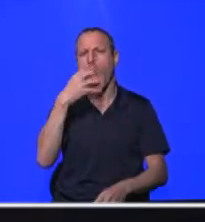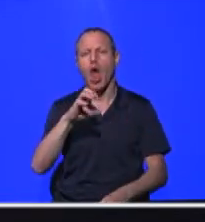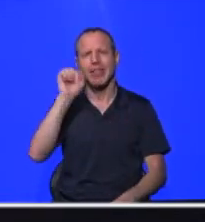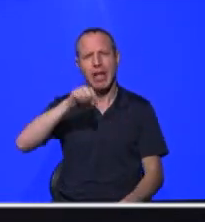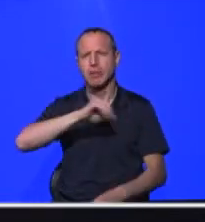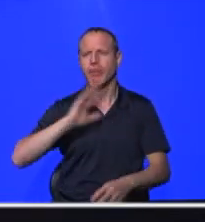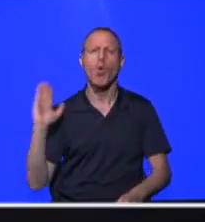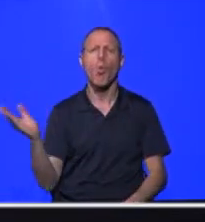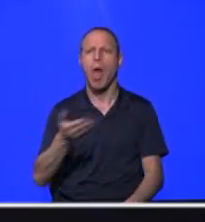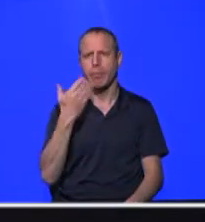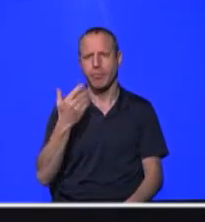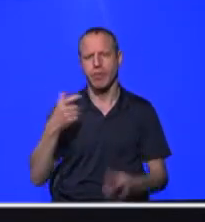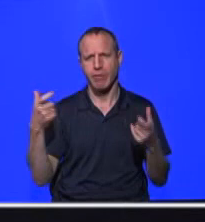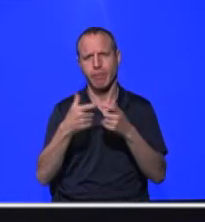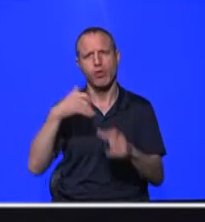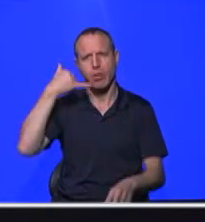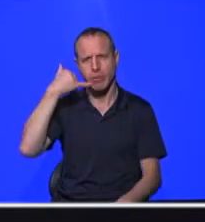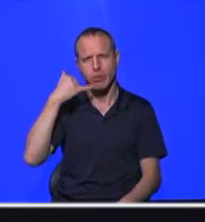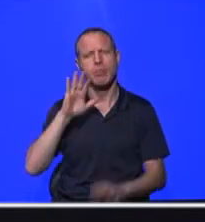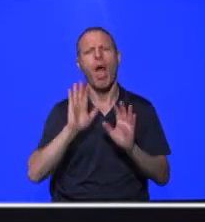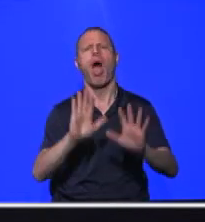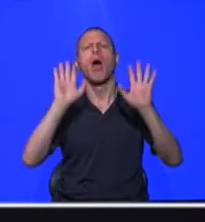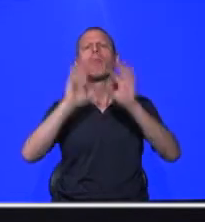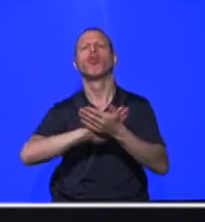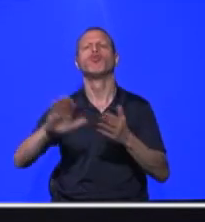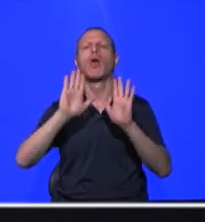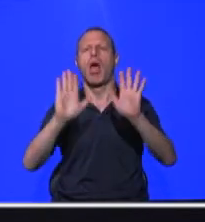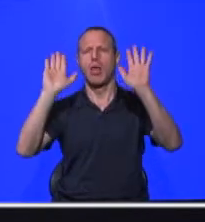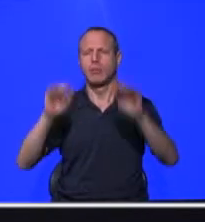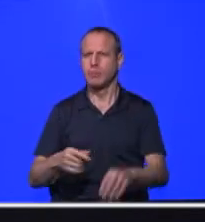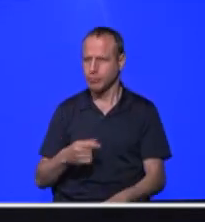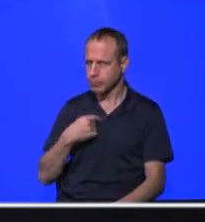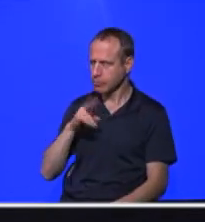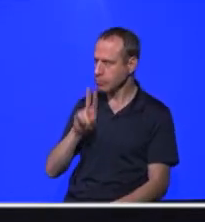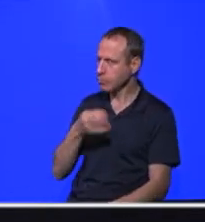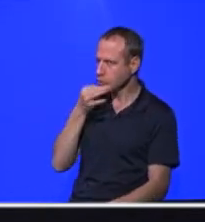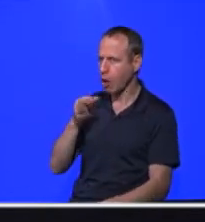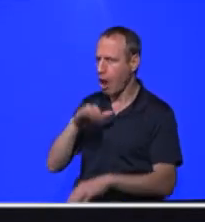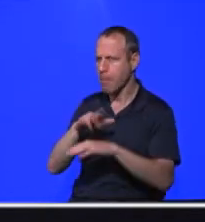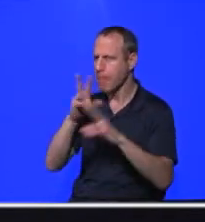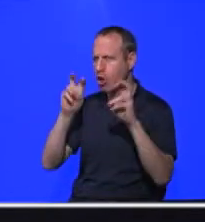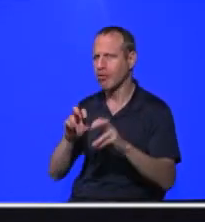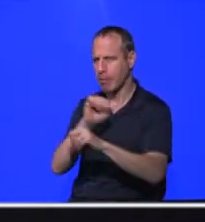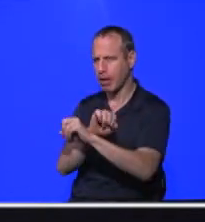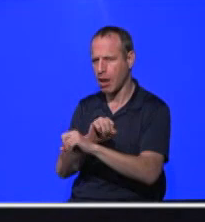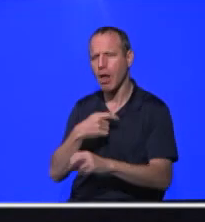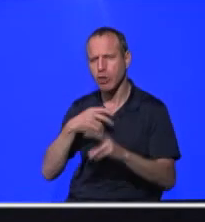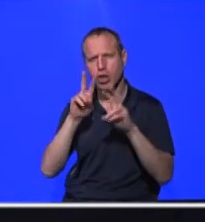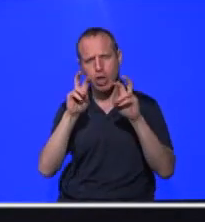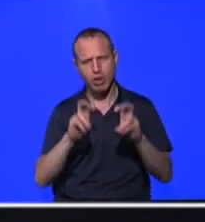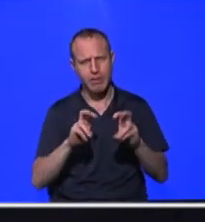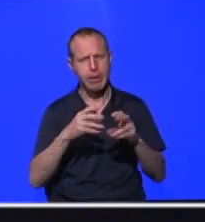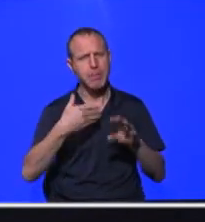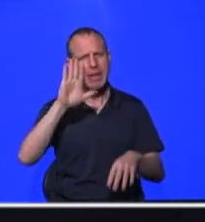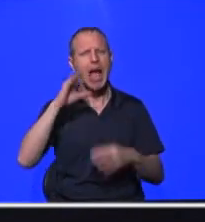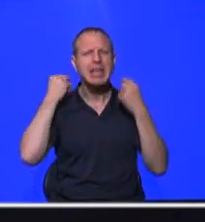וכולם. והחברות הטלפונים, זה פשוט ככה. אני יכולה לשאול, מה ישבת בטלפון? אני ישבתי בעיקר על צברון